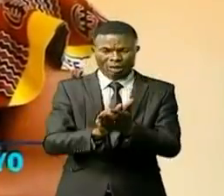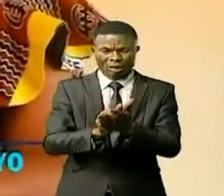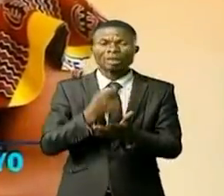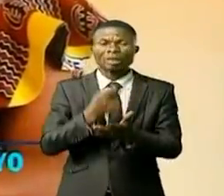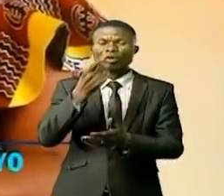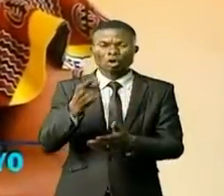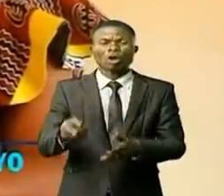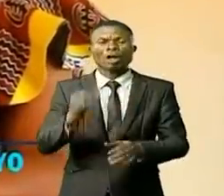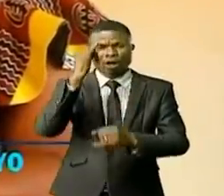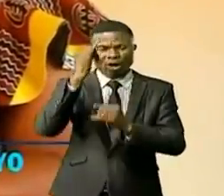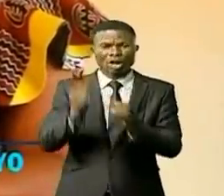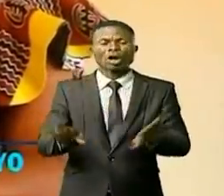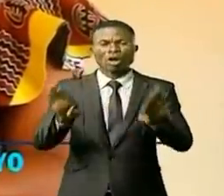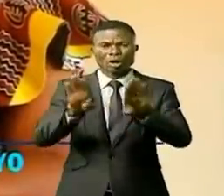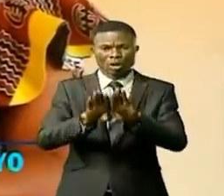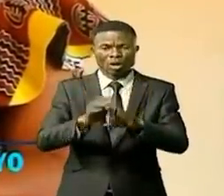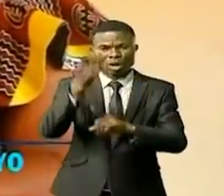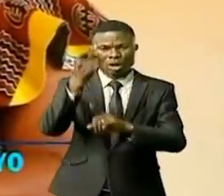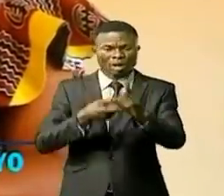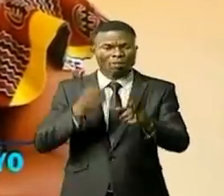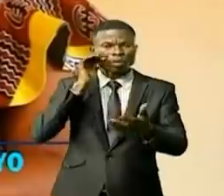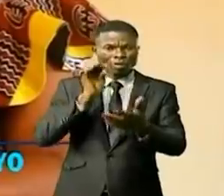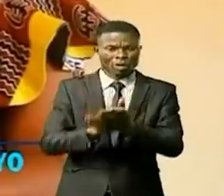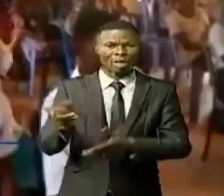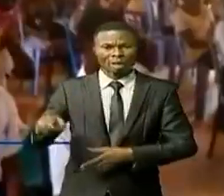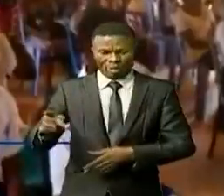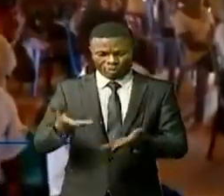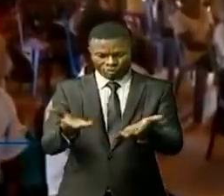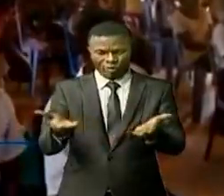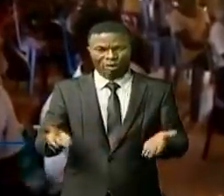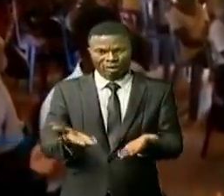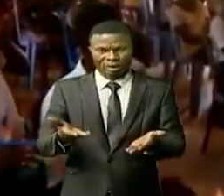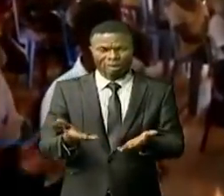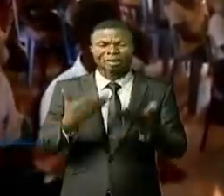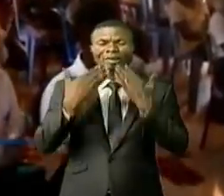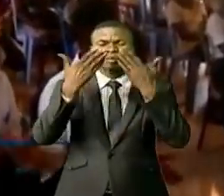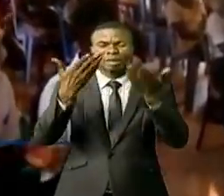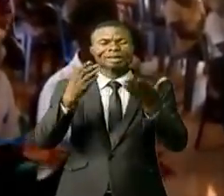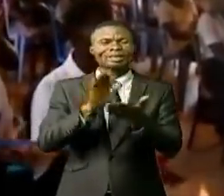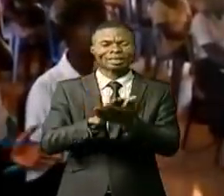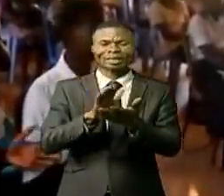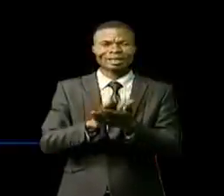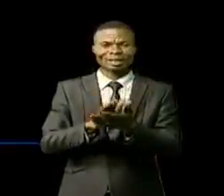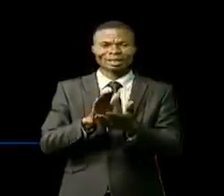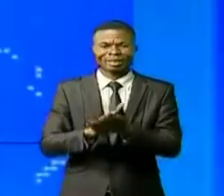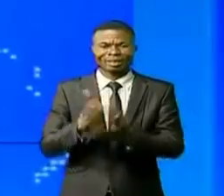déclare clos le mois de la femme dans la province de Lomami.